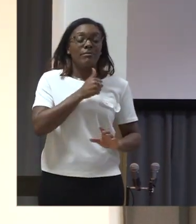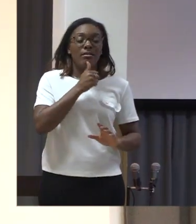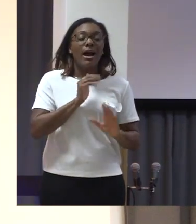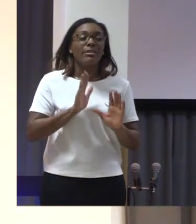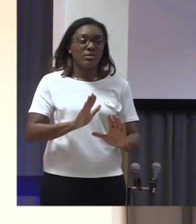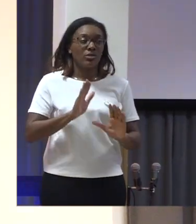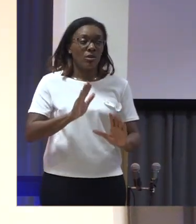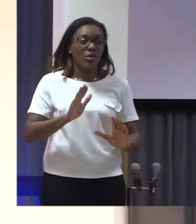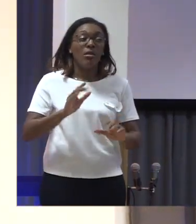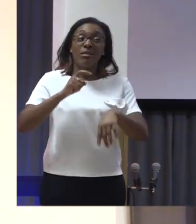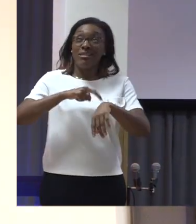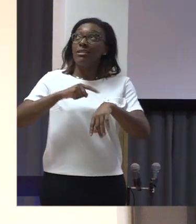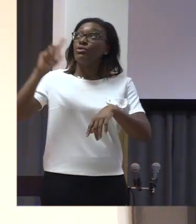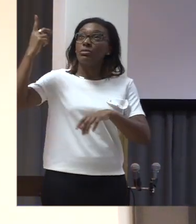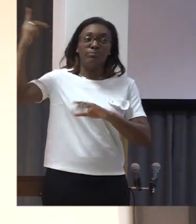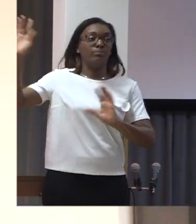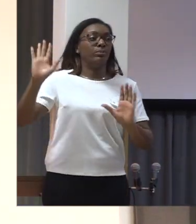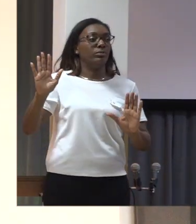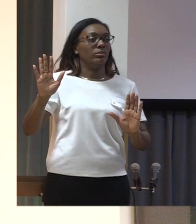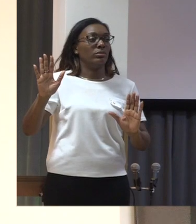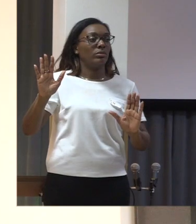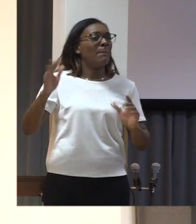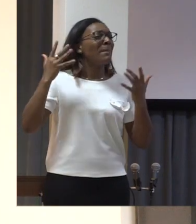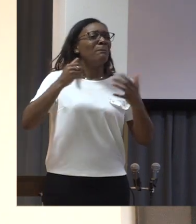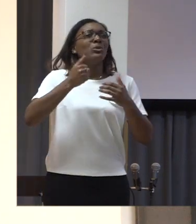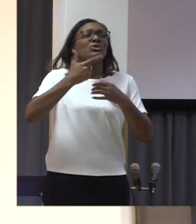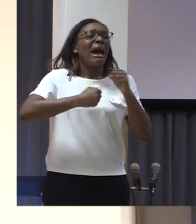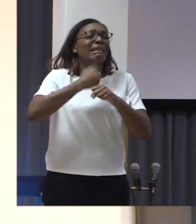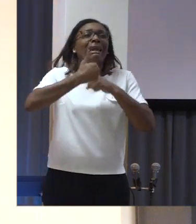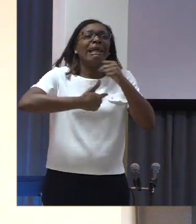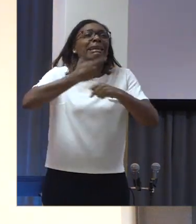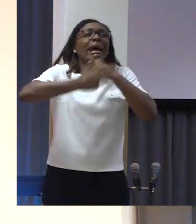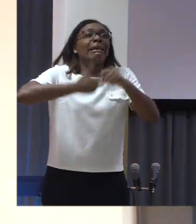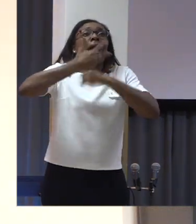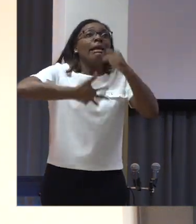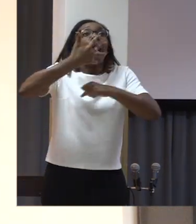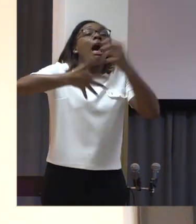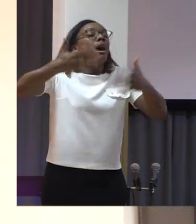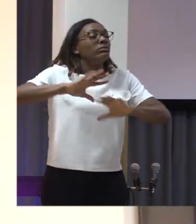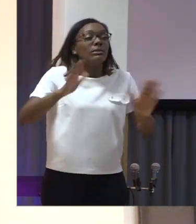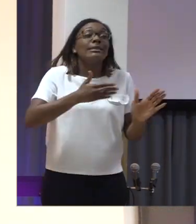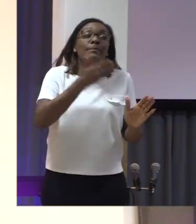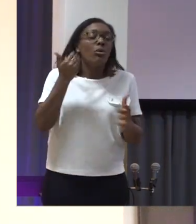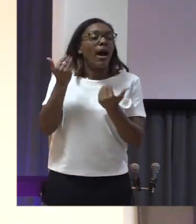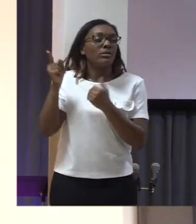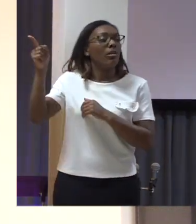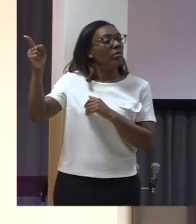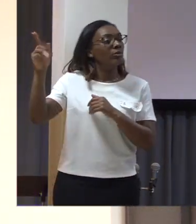Dieu, peu importe le nombre d'années que cela fera, mais il est préférable